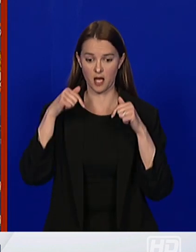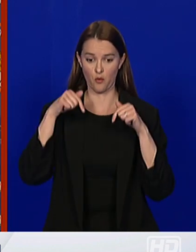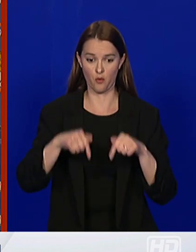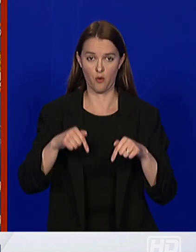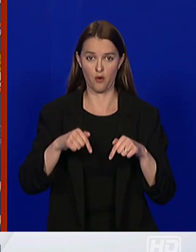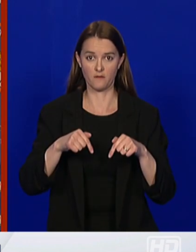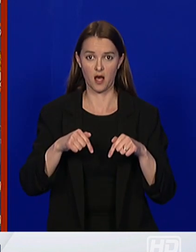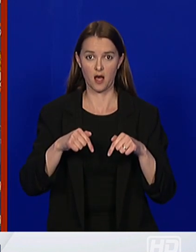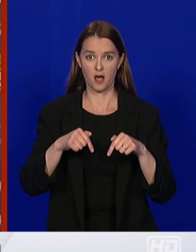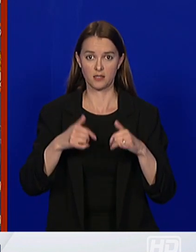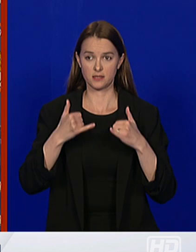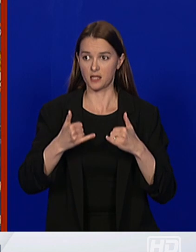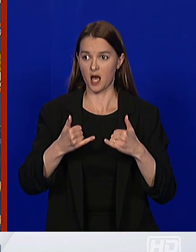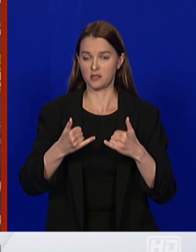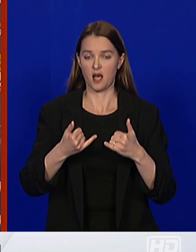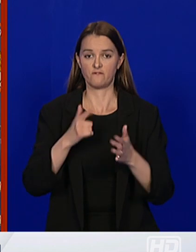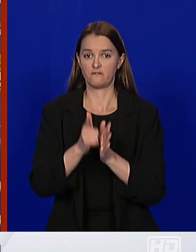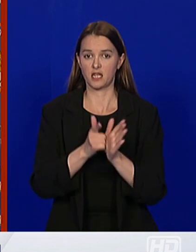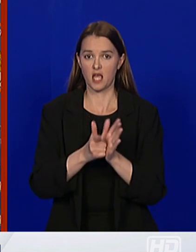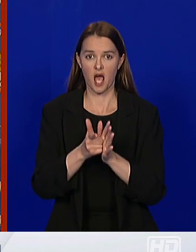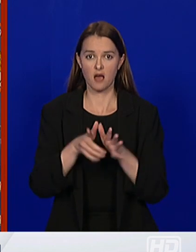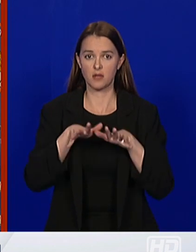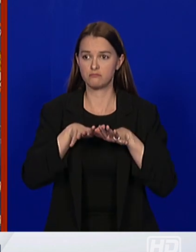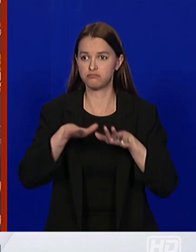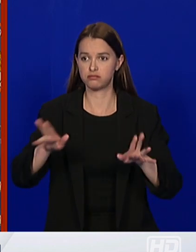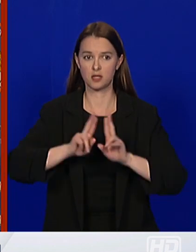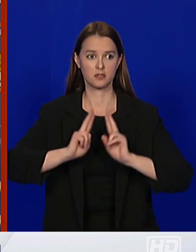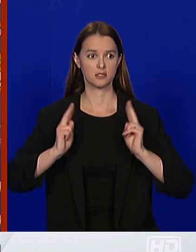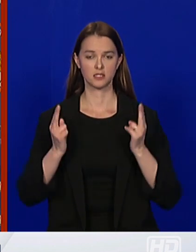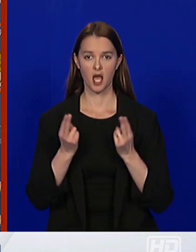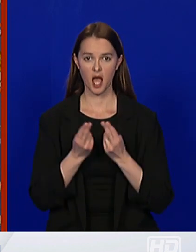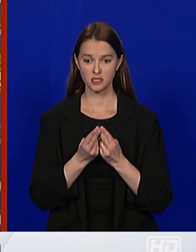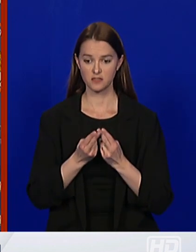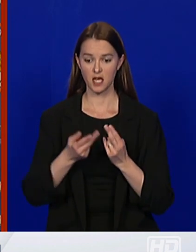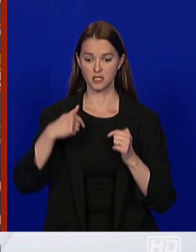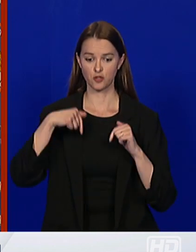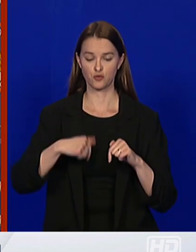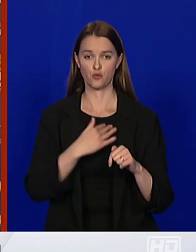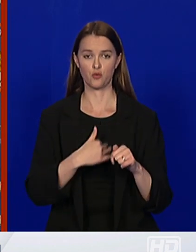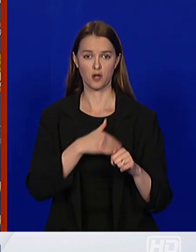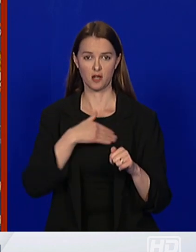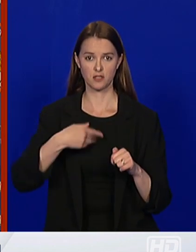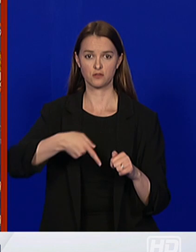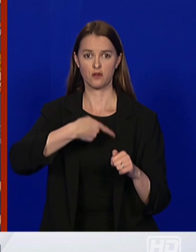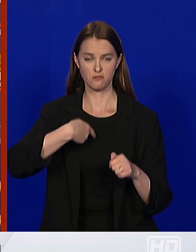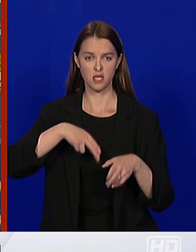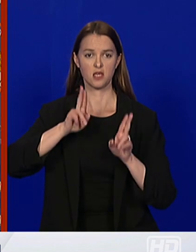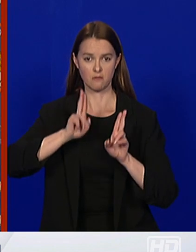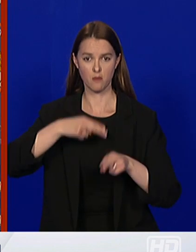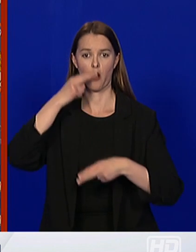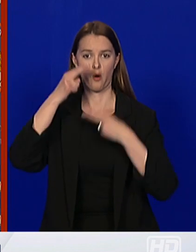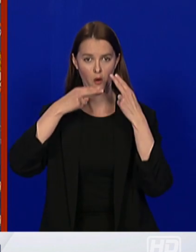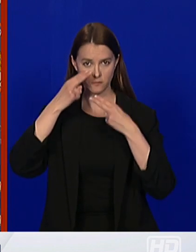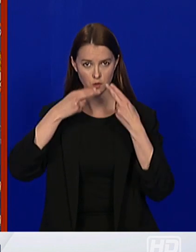uvjetima globalne pandemije još uvijek pod kontrolom. Dakle, mi nismo u fazi kad opada